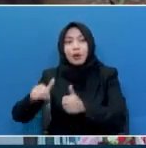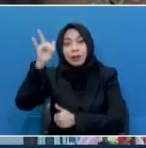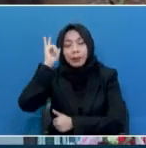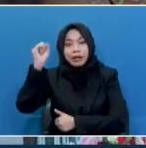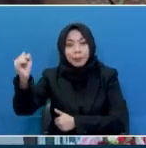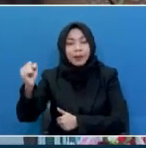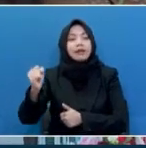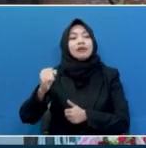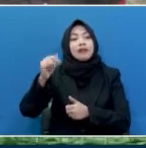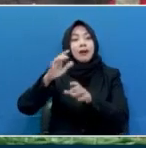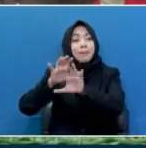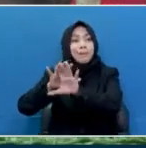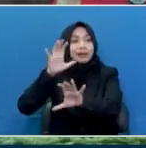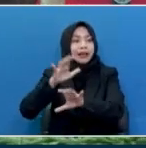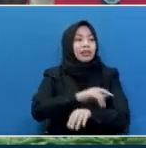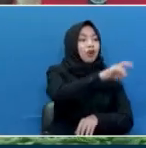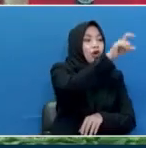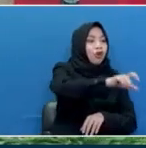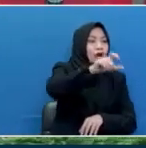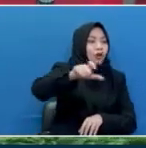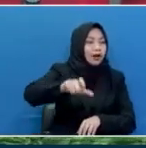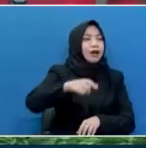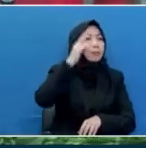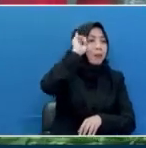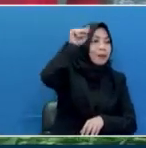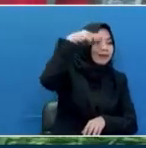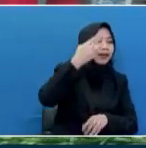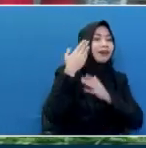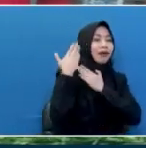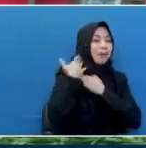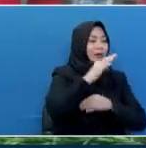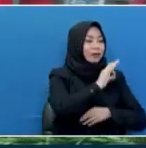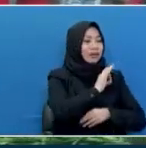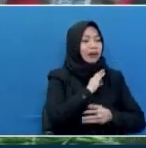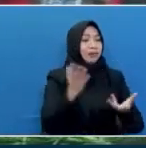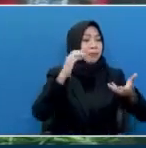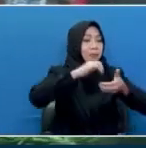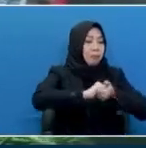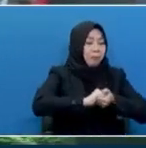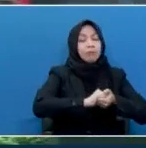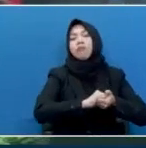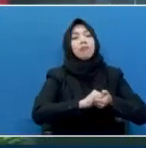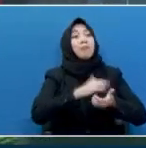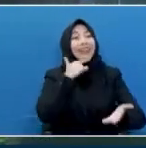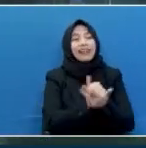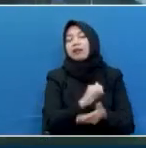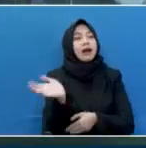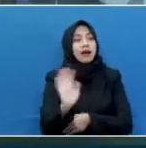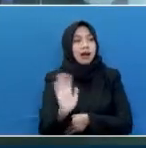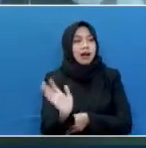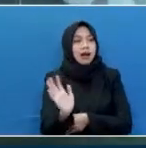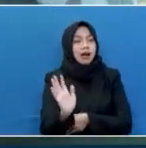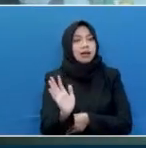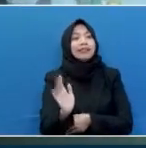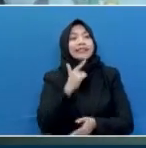kedekatan partai dengan elit politik atau penguasa tapi yang paling penting adalah Membangun hubungan yang Intens dan